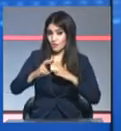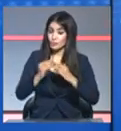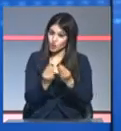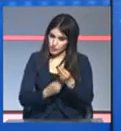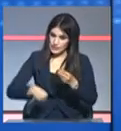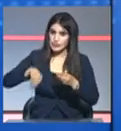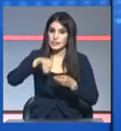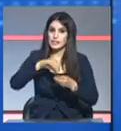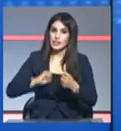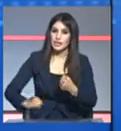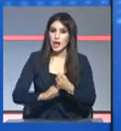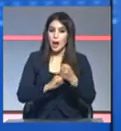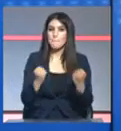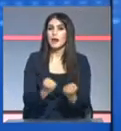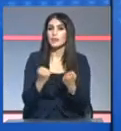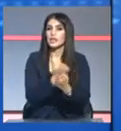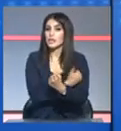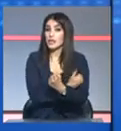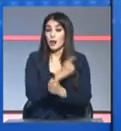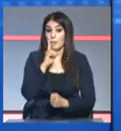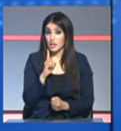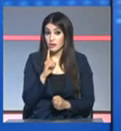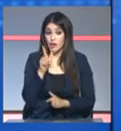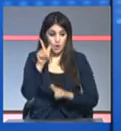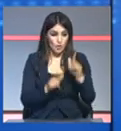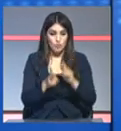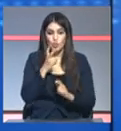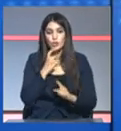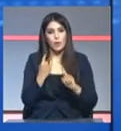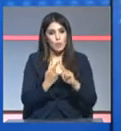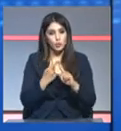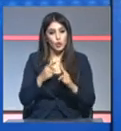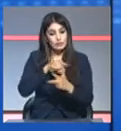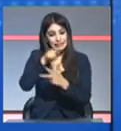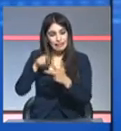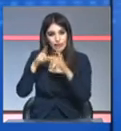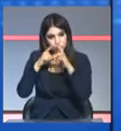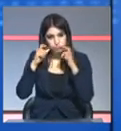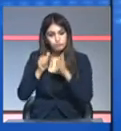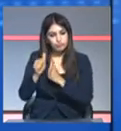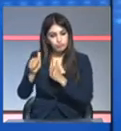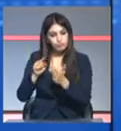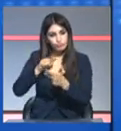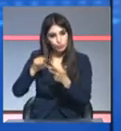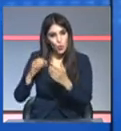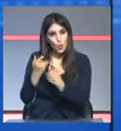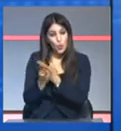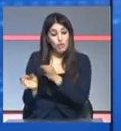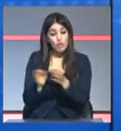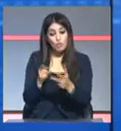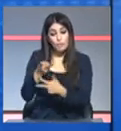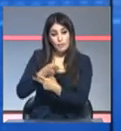هذا ما يكفيش من الناس مانها تستعمل الوسائل الوقائيه تستعمل التباعد المعروفين